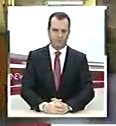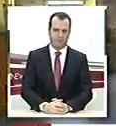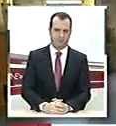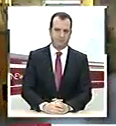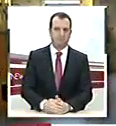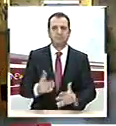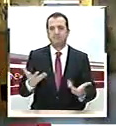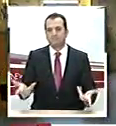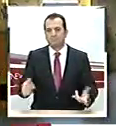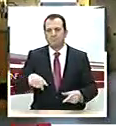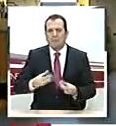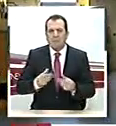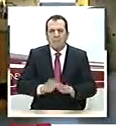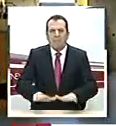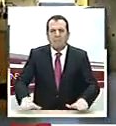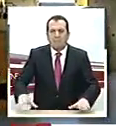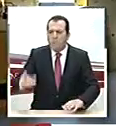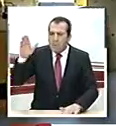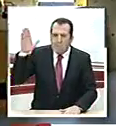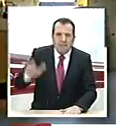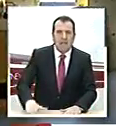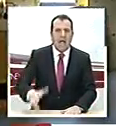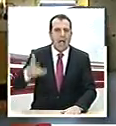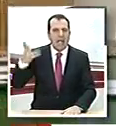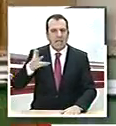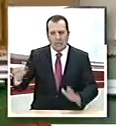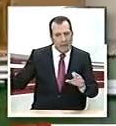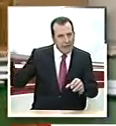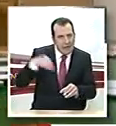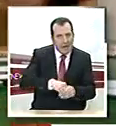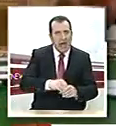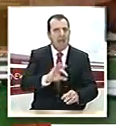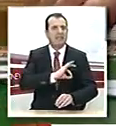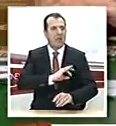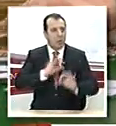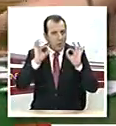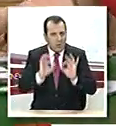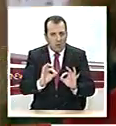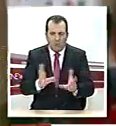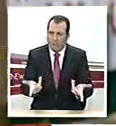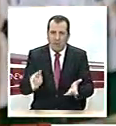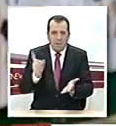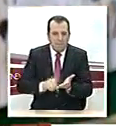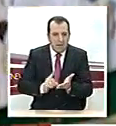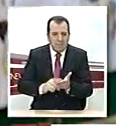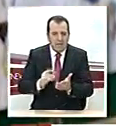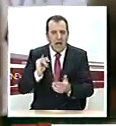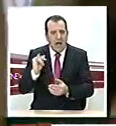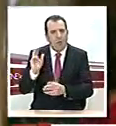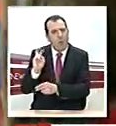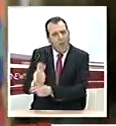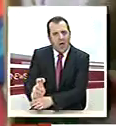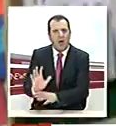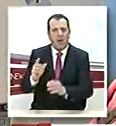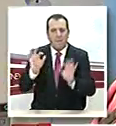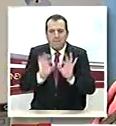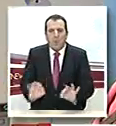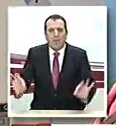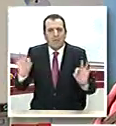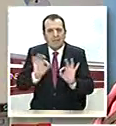Θεωρώ πως είναι πολύ μικρά ακόμα για να συμμετέχουν σε ένα πρόγραμμα νηπιαγωγείου. Χρειάζονται ακόμα μία προετοιμασία. Δεν θα